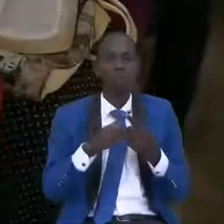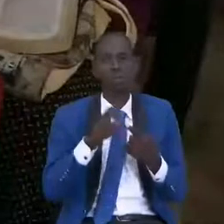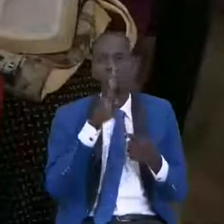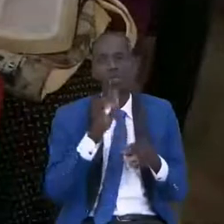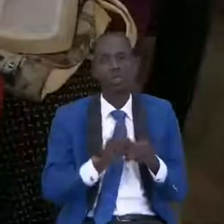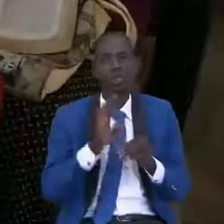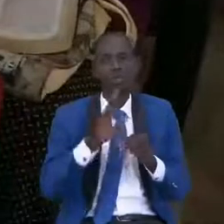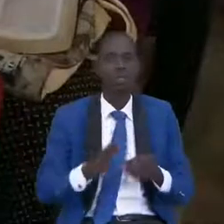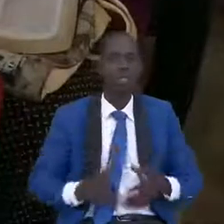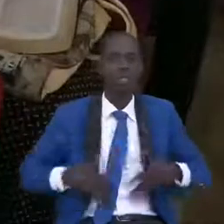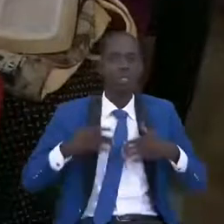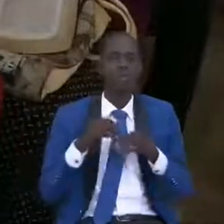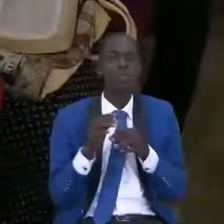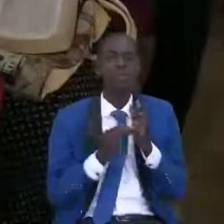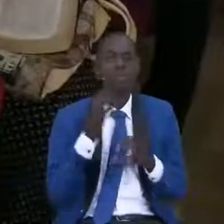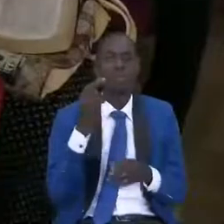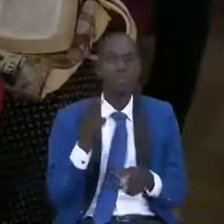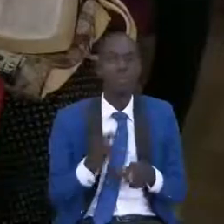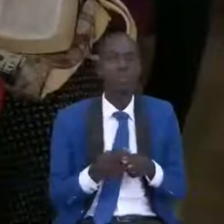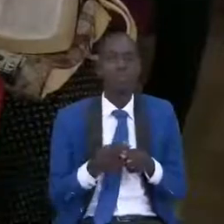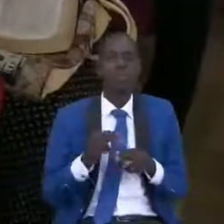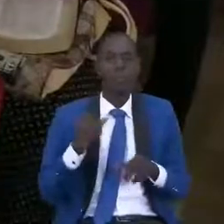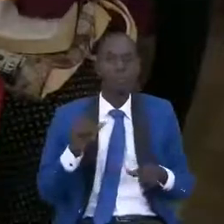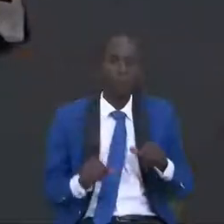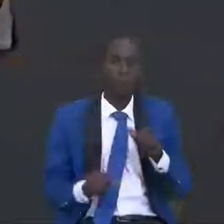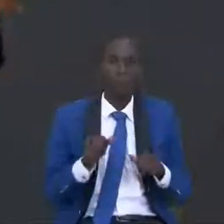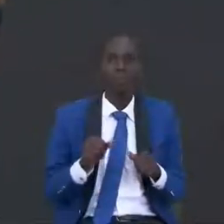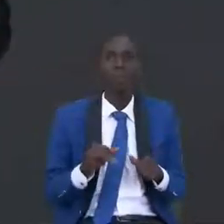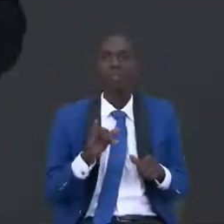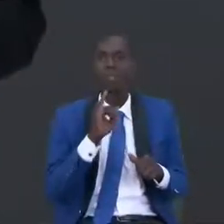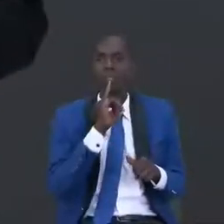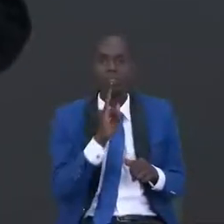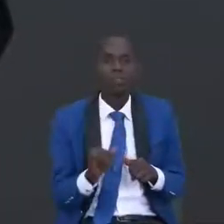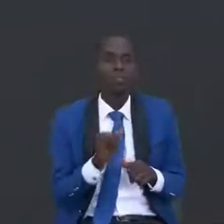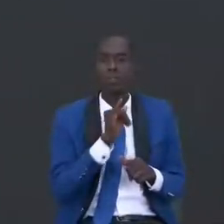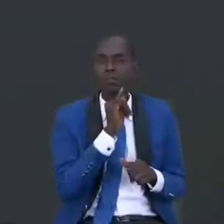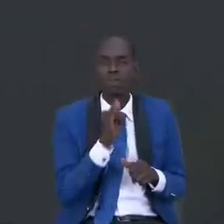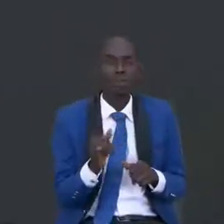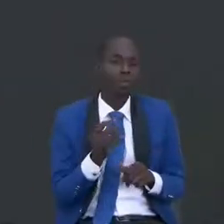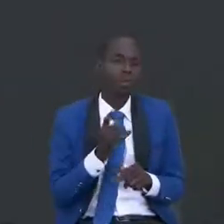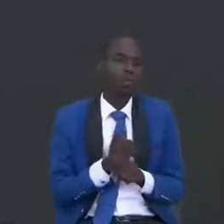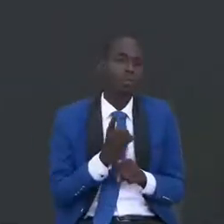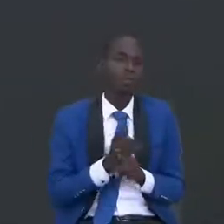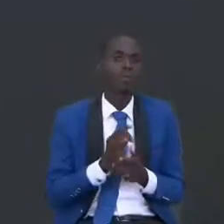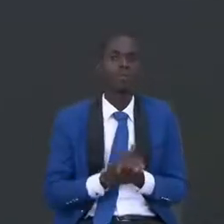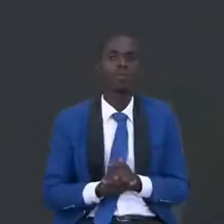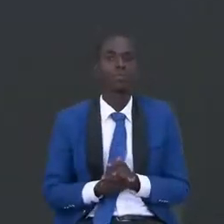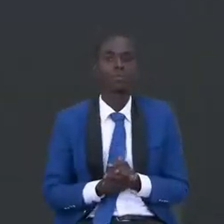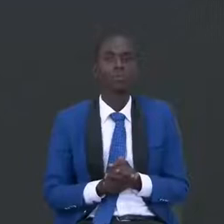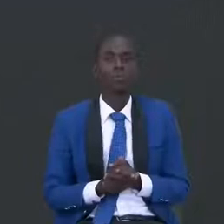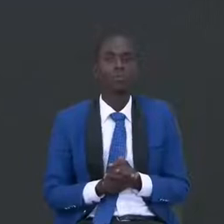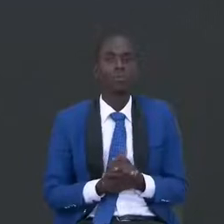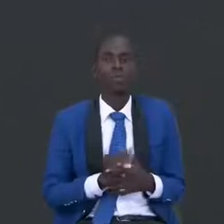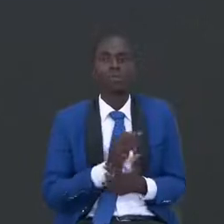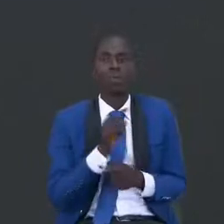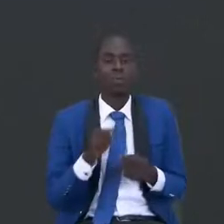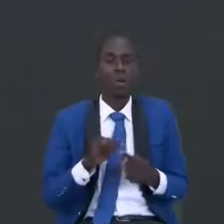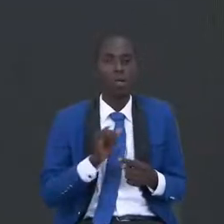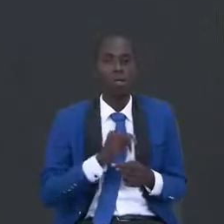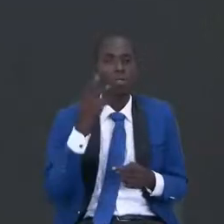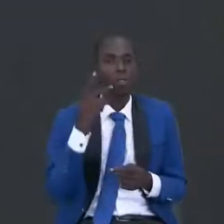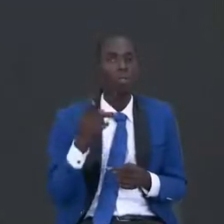Jésus. L'incrédulité est déraisonnable. Quand je vois Dieu qui ouvre